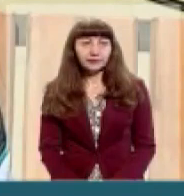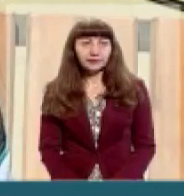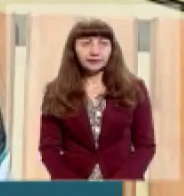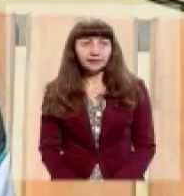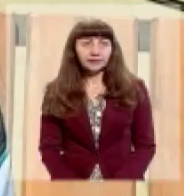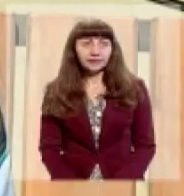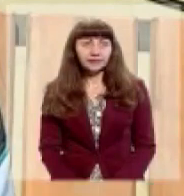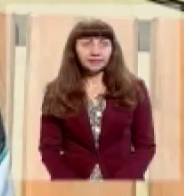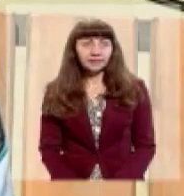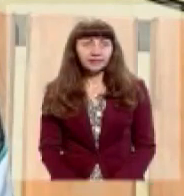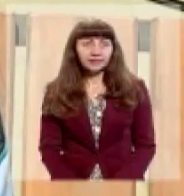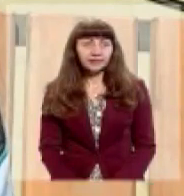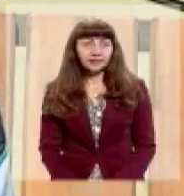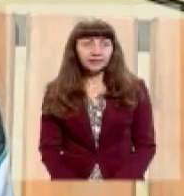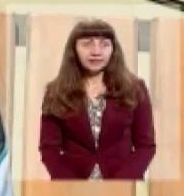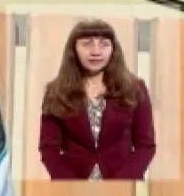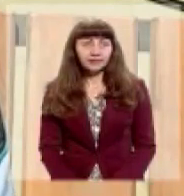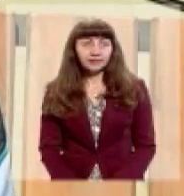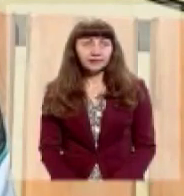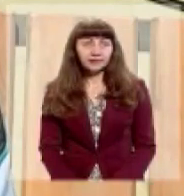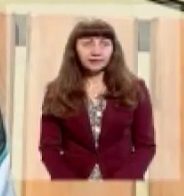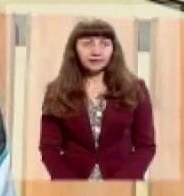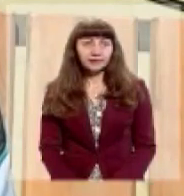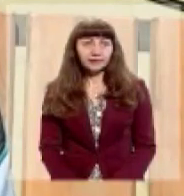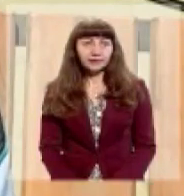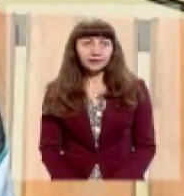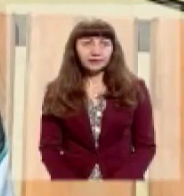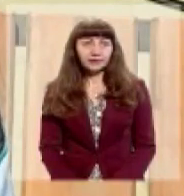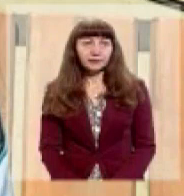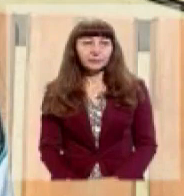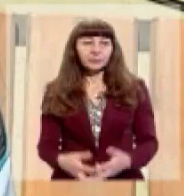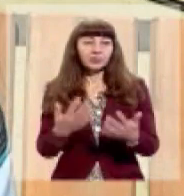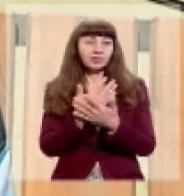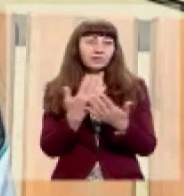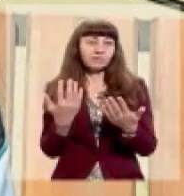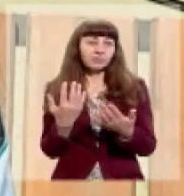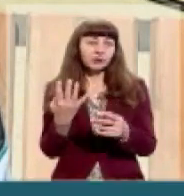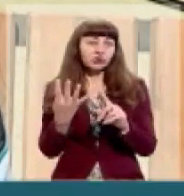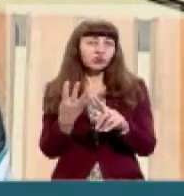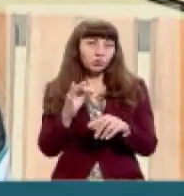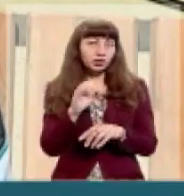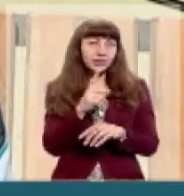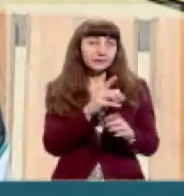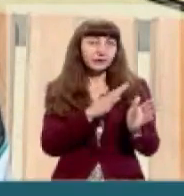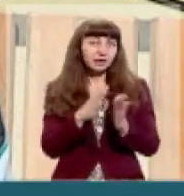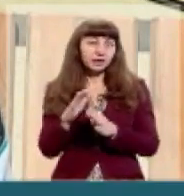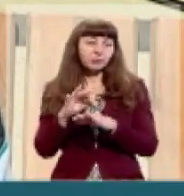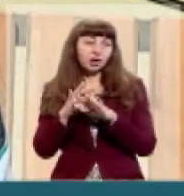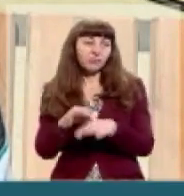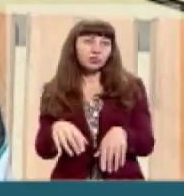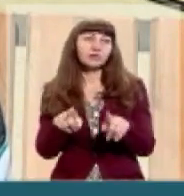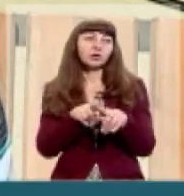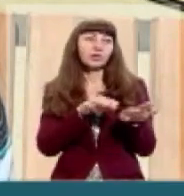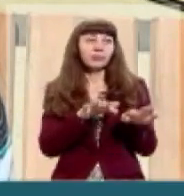әрине біз жылына 4 рет жас жаңағы үміткерлерді жұмысқа қабылдаймыз.